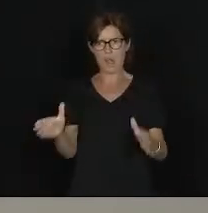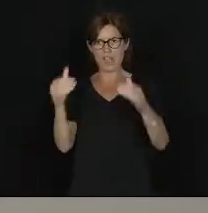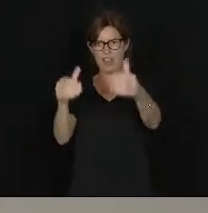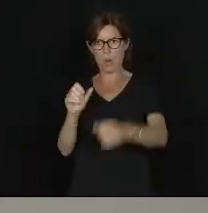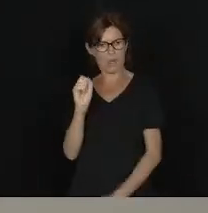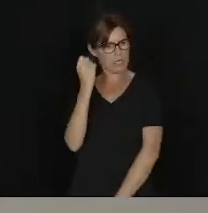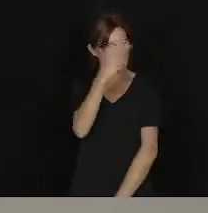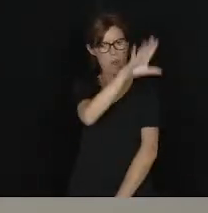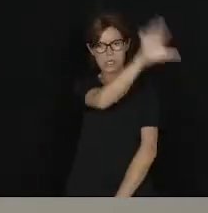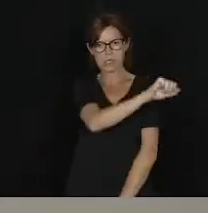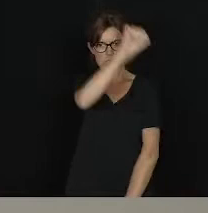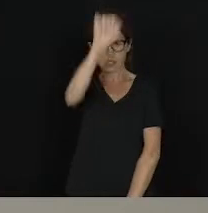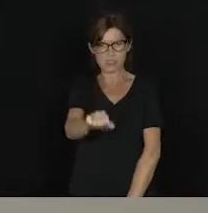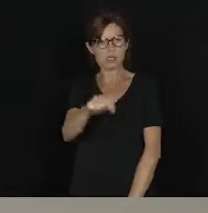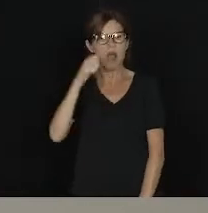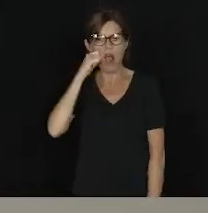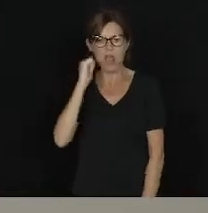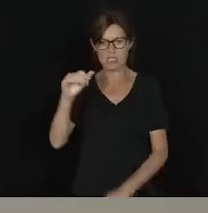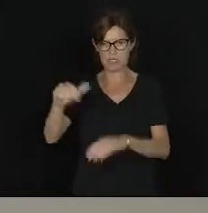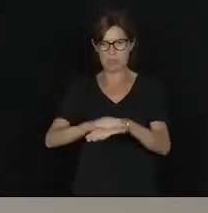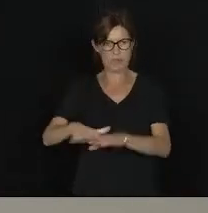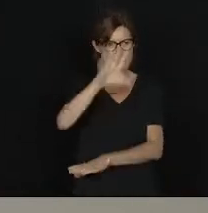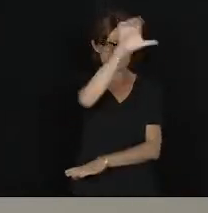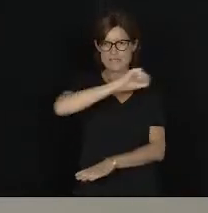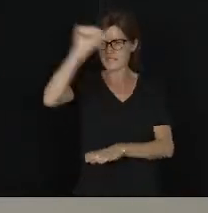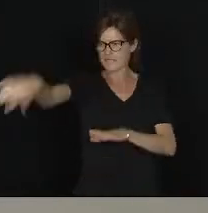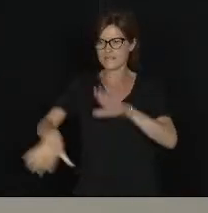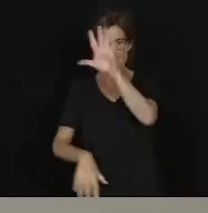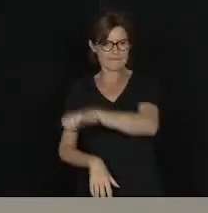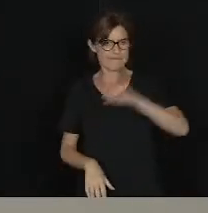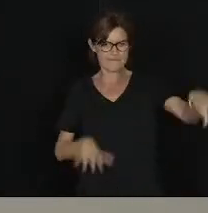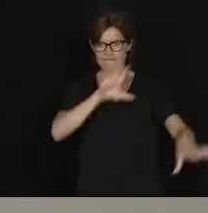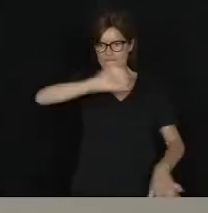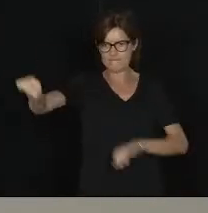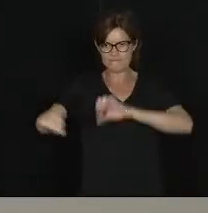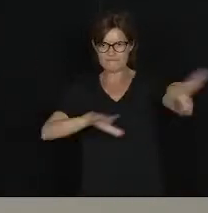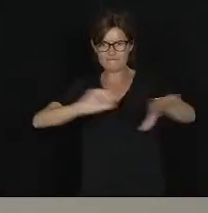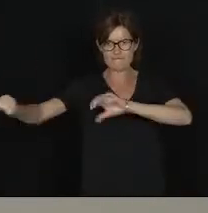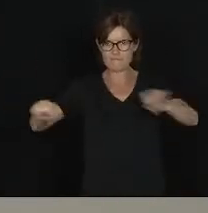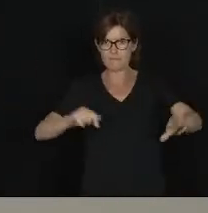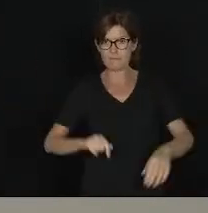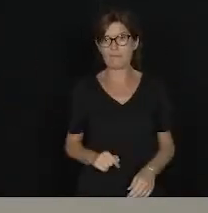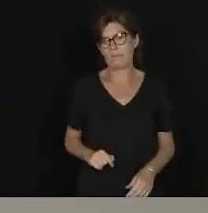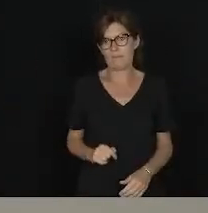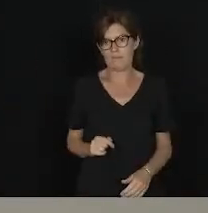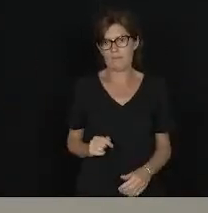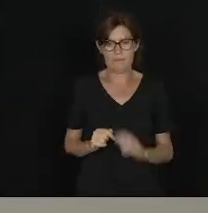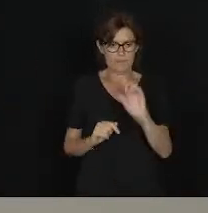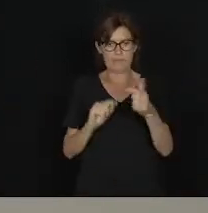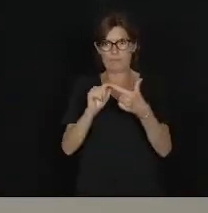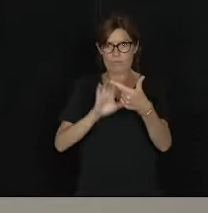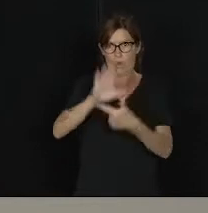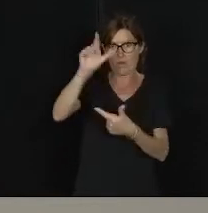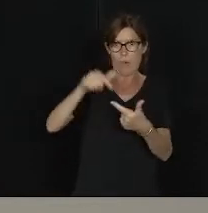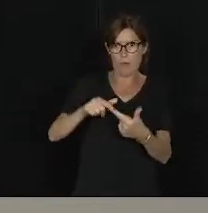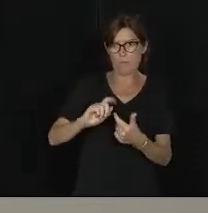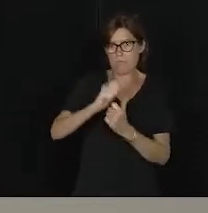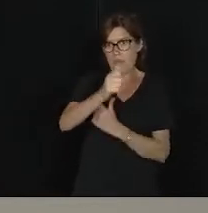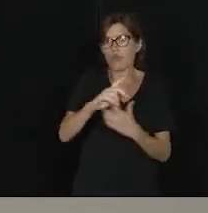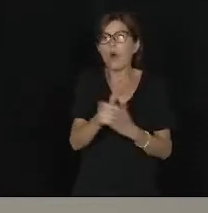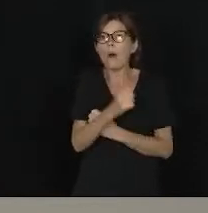raciale et politique. Et une fois que ce premier pas est opéré, eh bien, ces populations sont censées